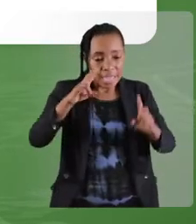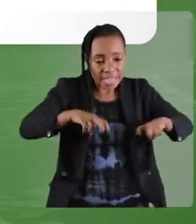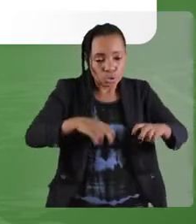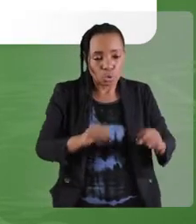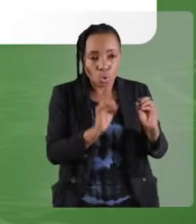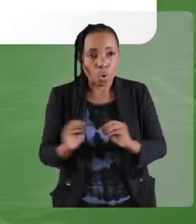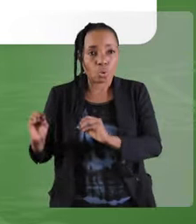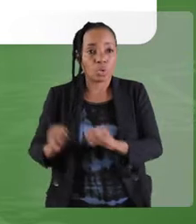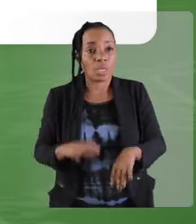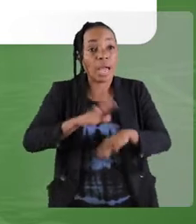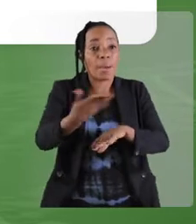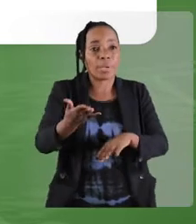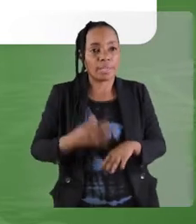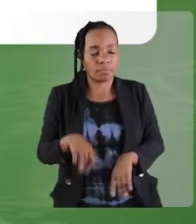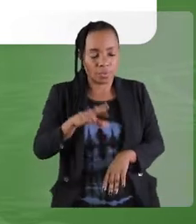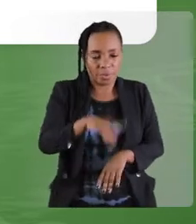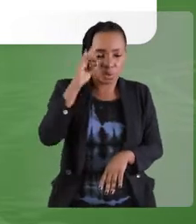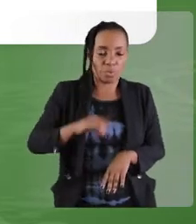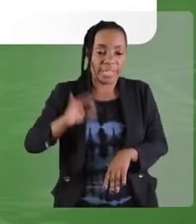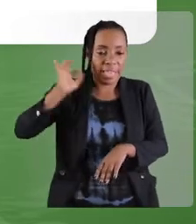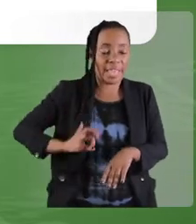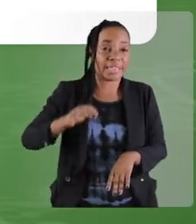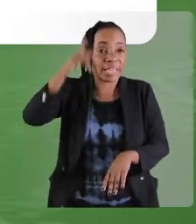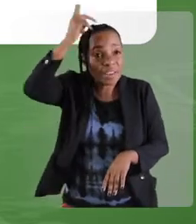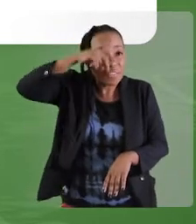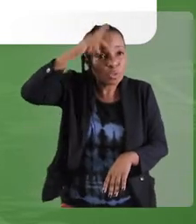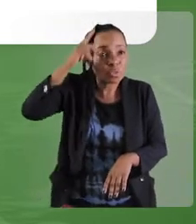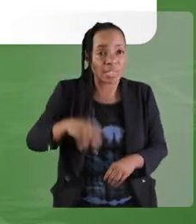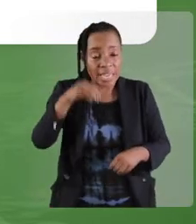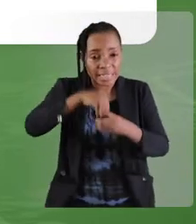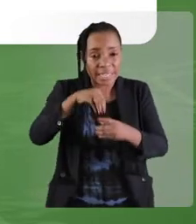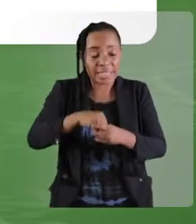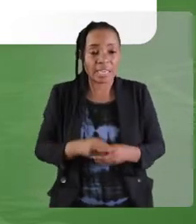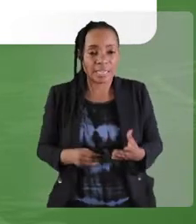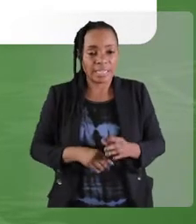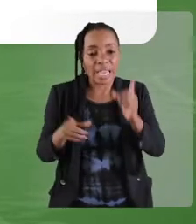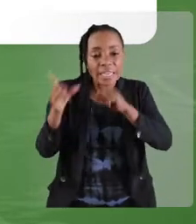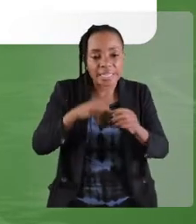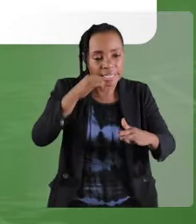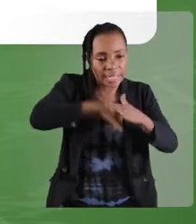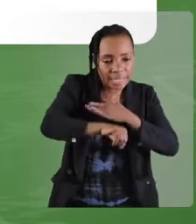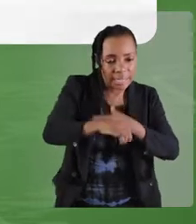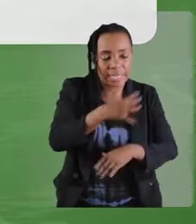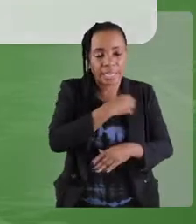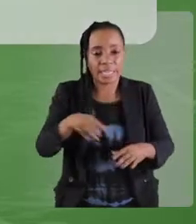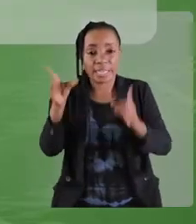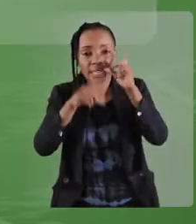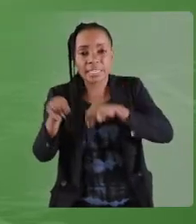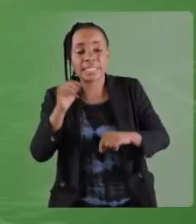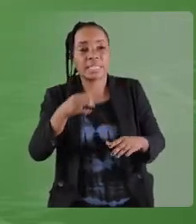ressort, nous examinerons un intérêt philosophique comprenant une critique interne et une critique